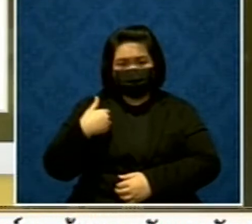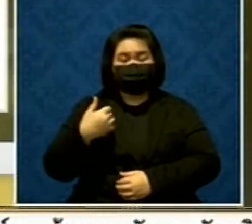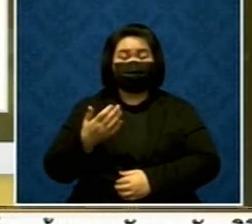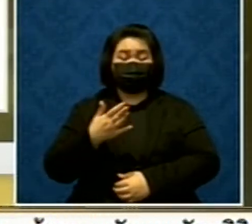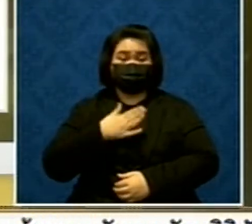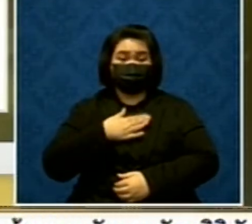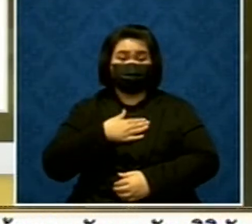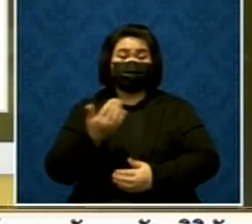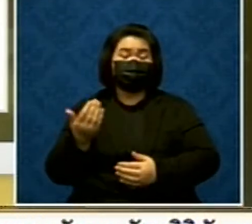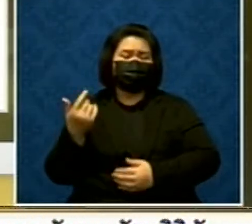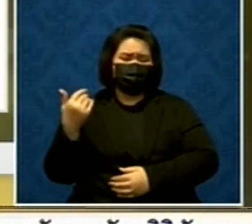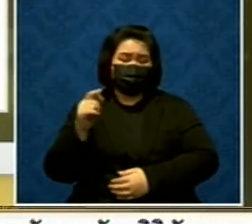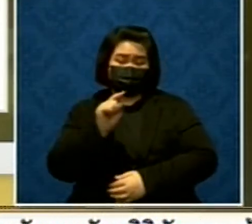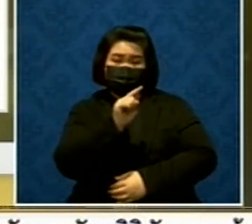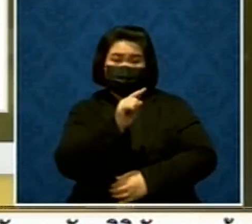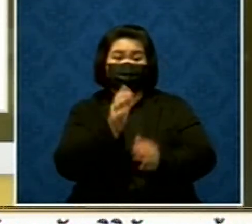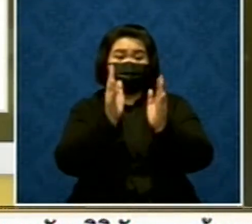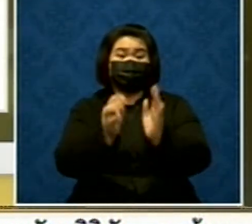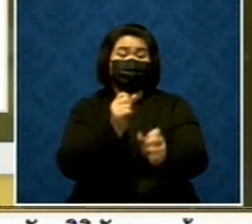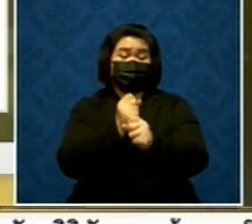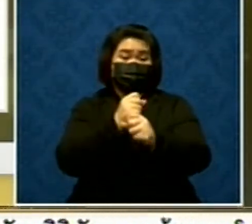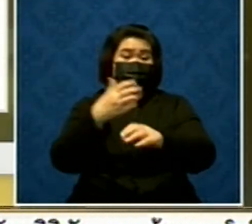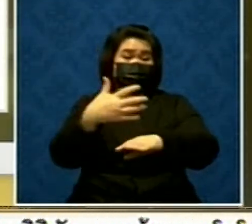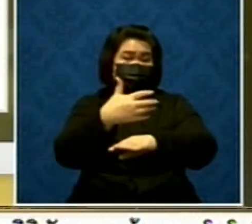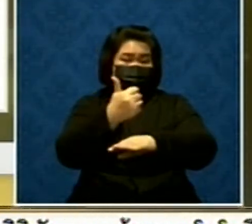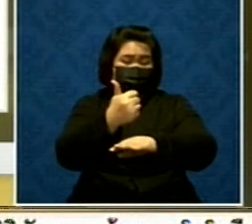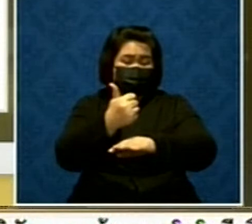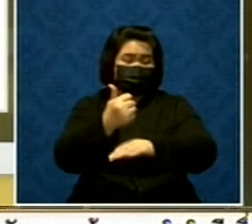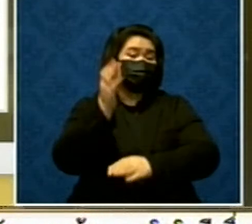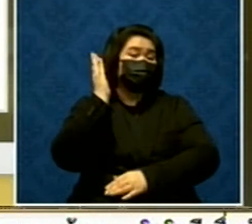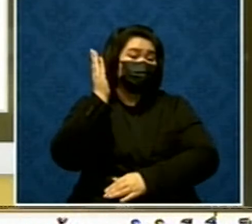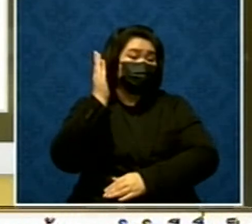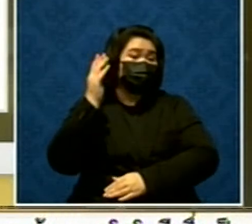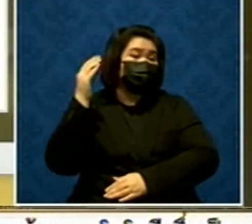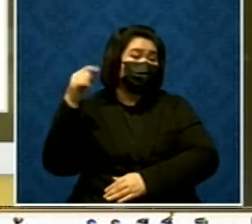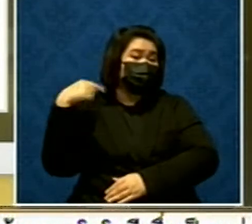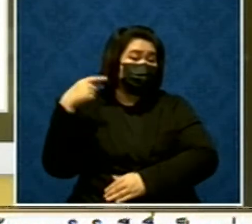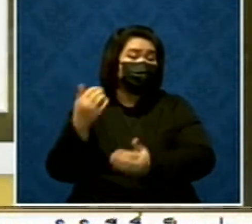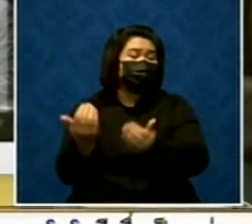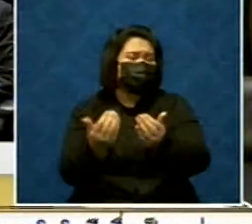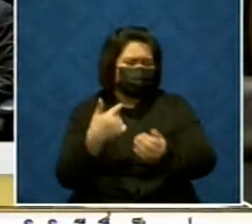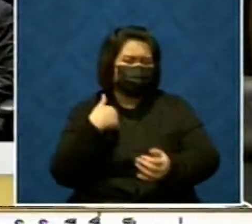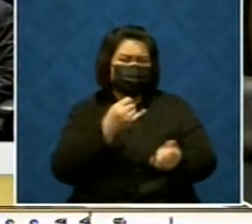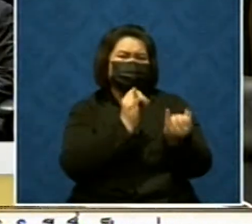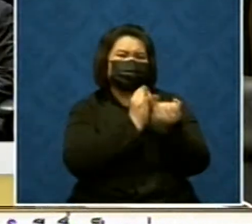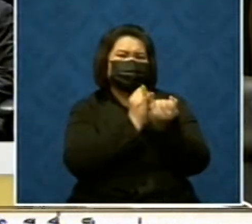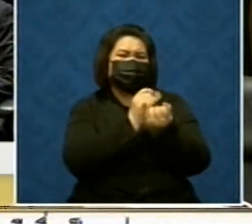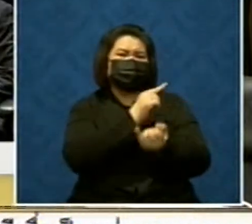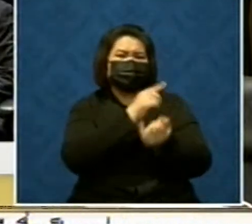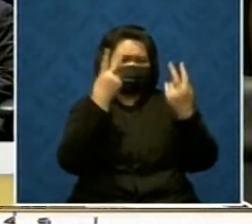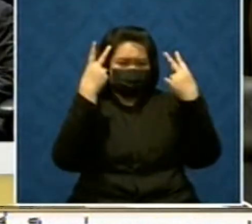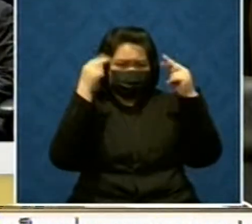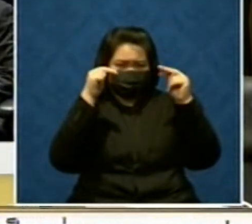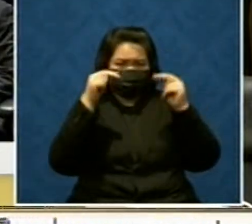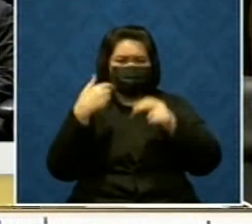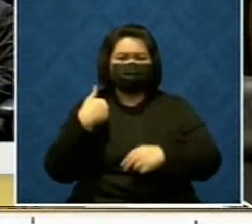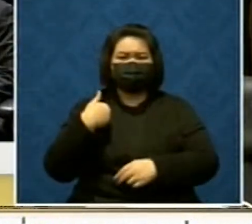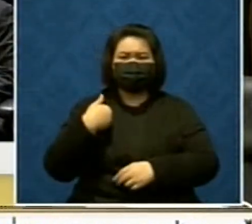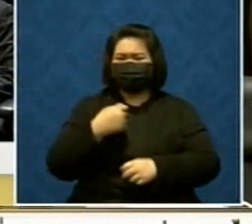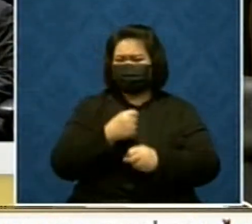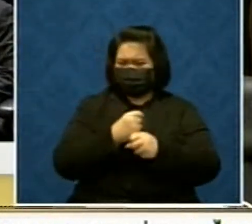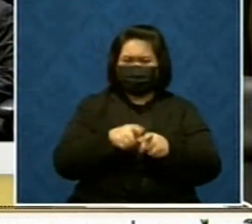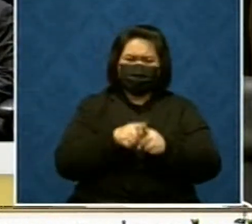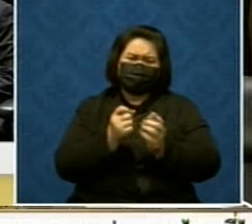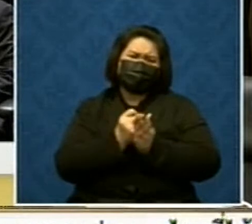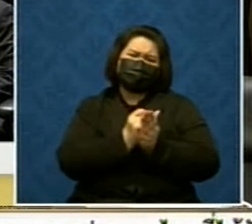าวนักการเมืองคนหนึ่งที่ติดกับพลเอกประยุทธ์เรียกว่าจะเป็นจะตายแทน